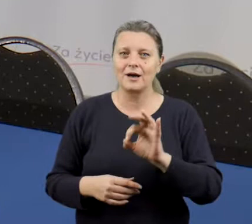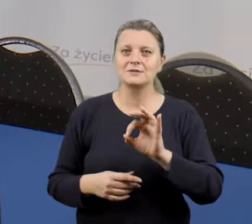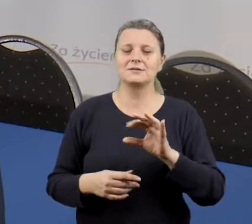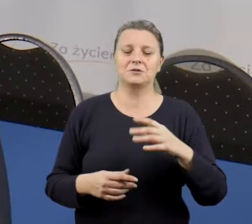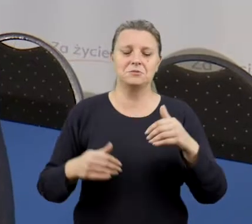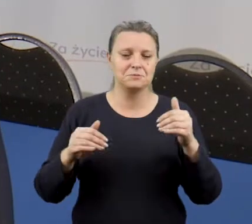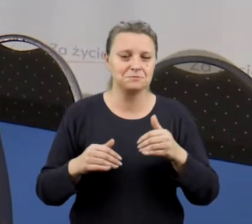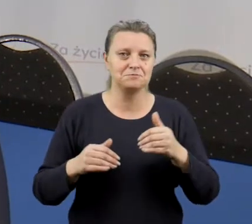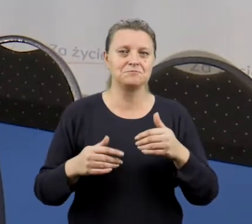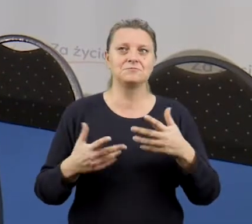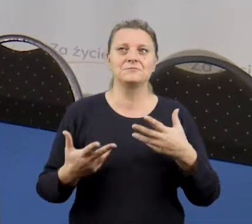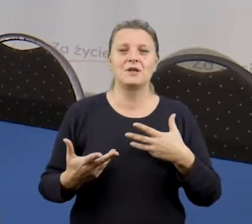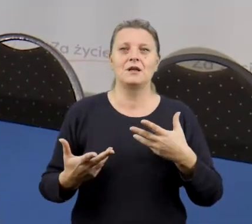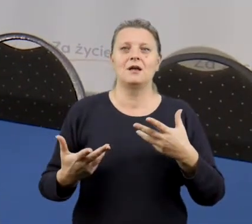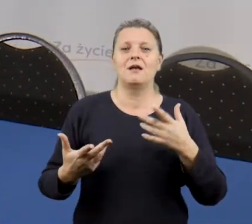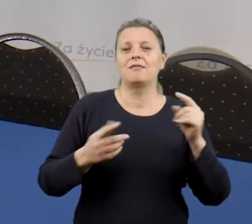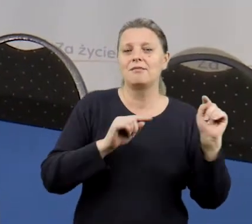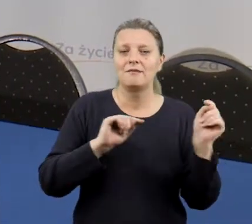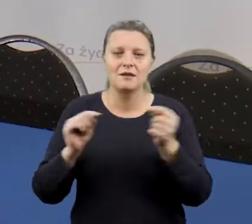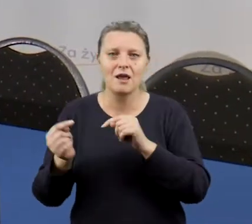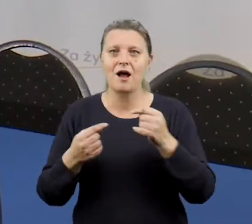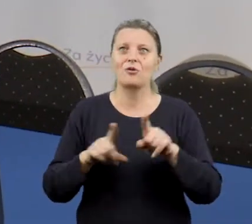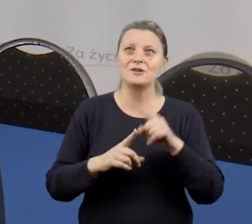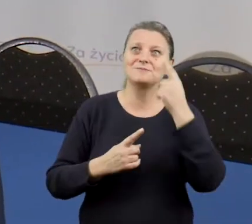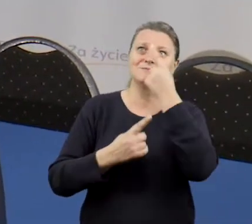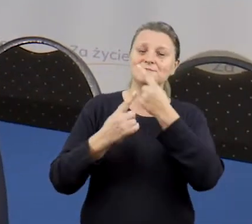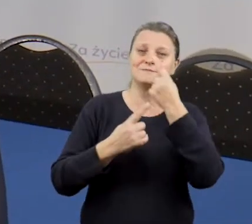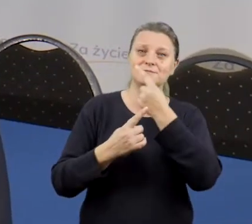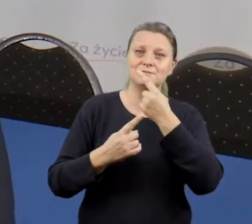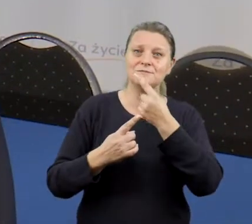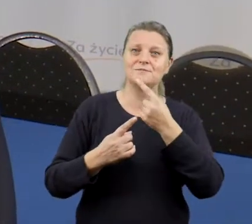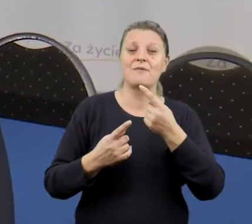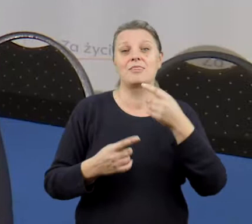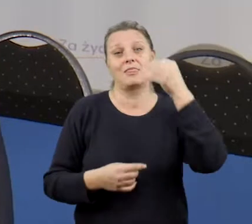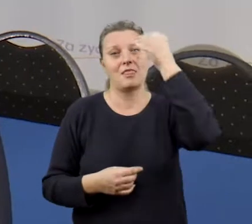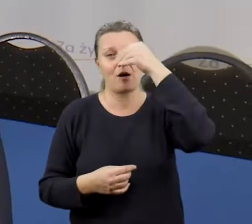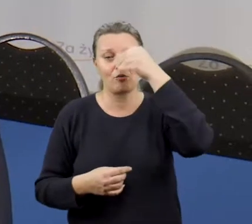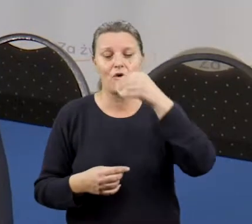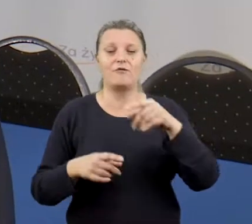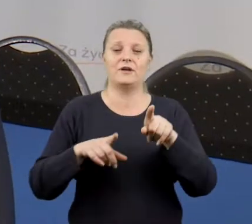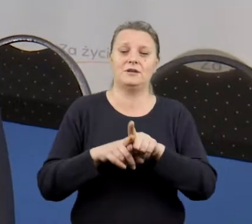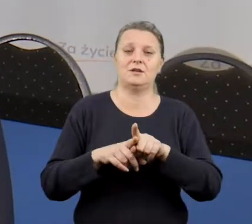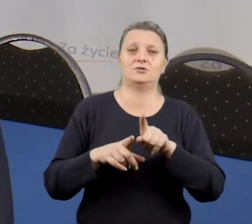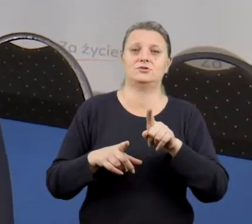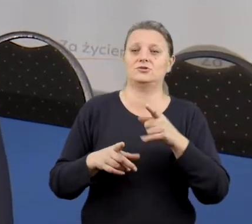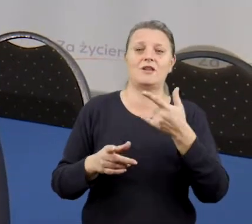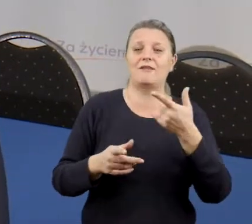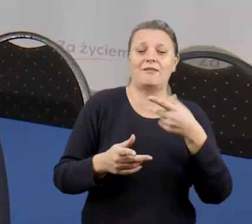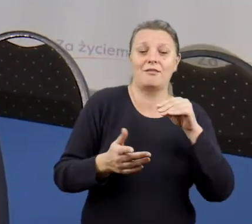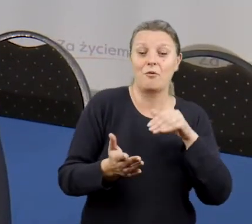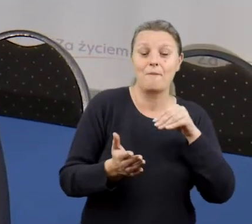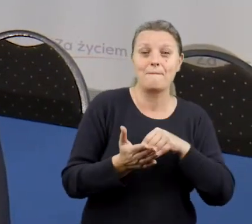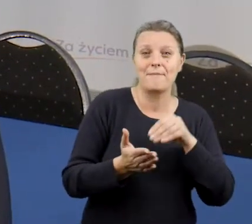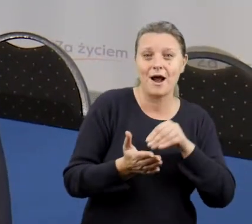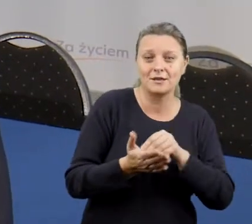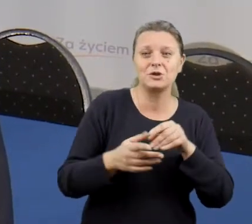dało okazję do tego, żebyśmy mogli w duchu dialogu, ale także refleksji naukowej,